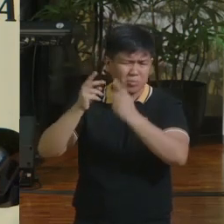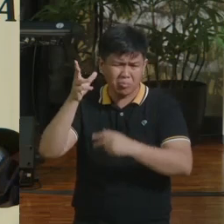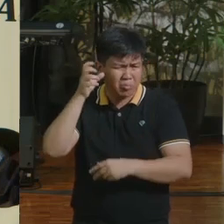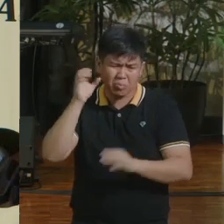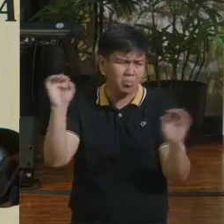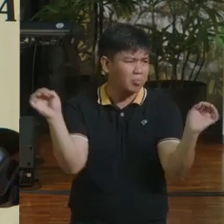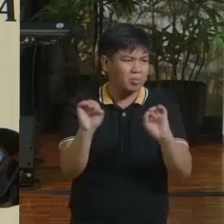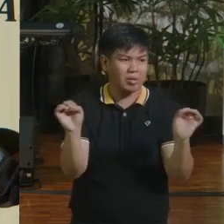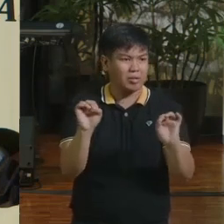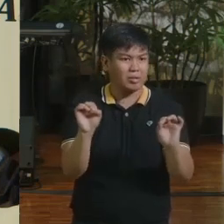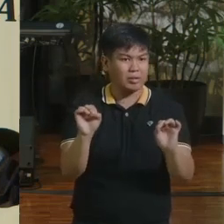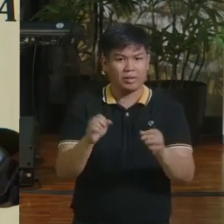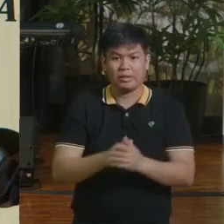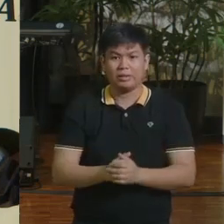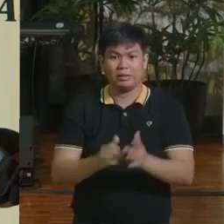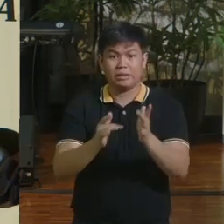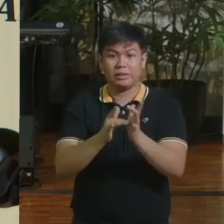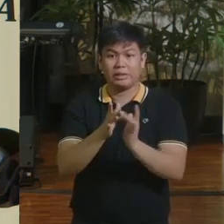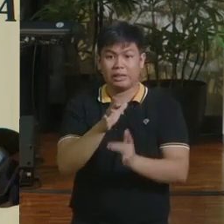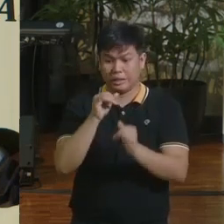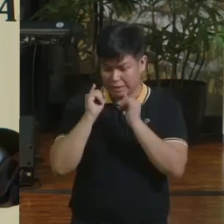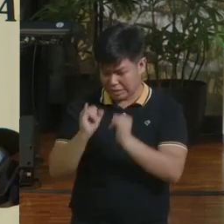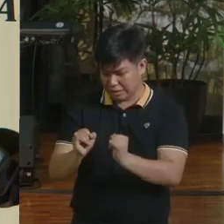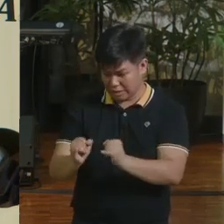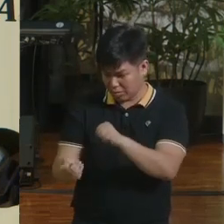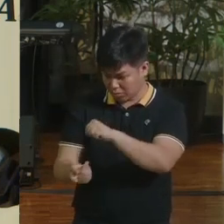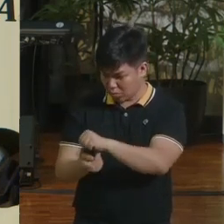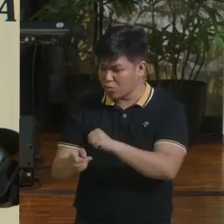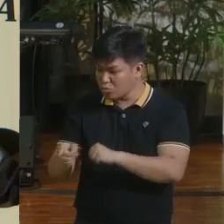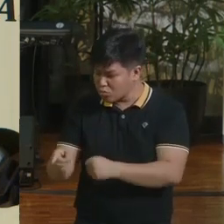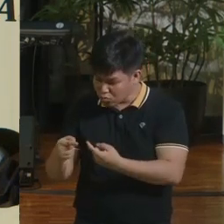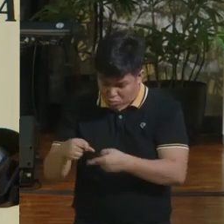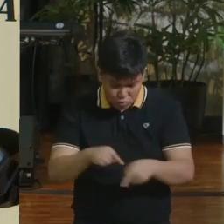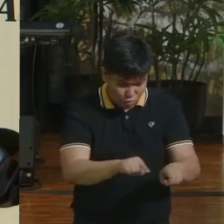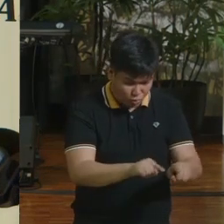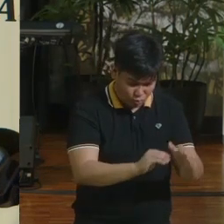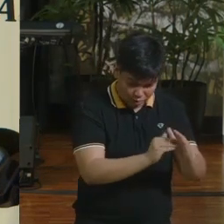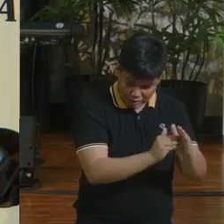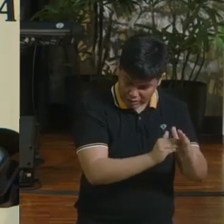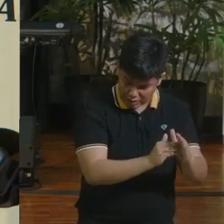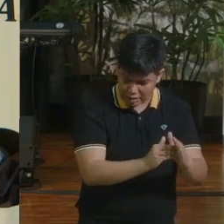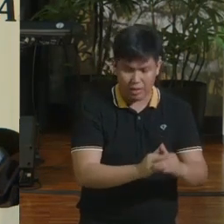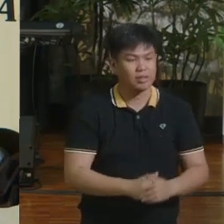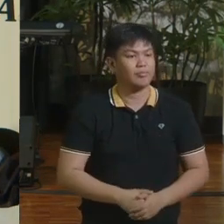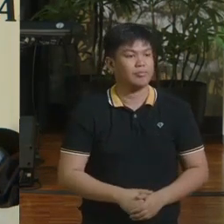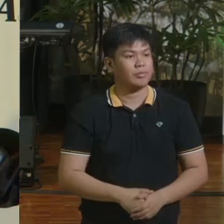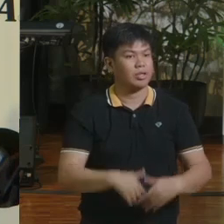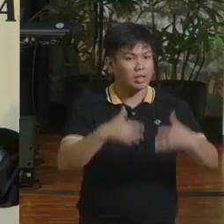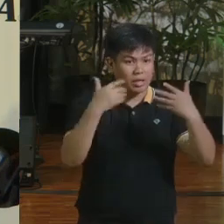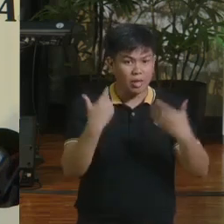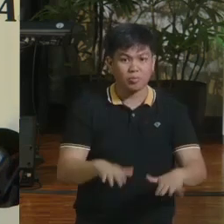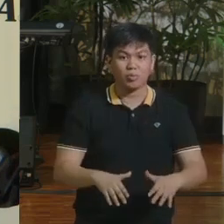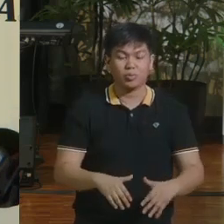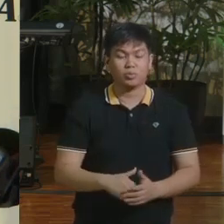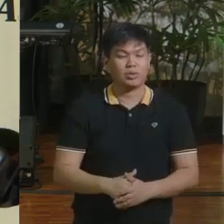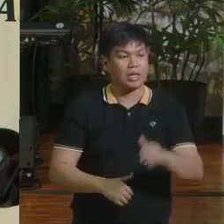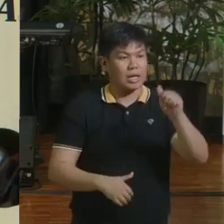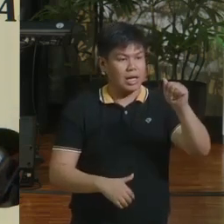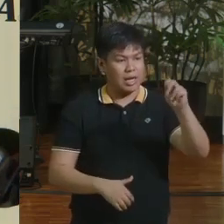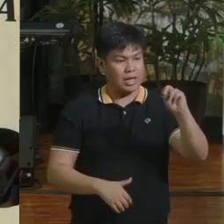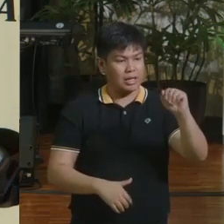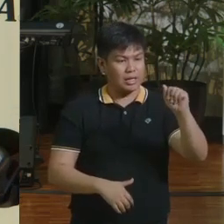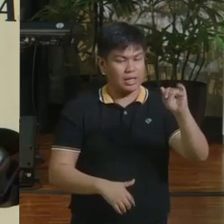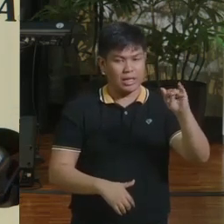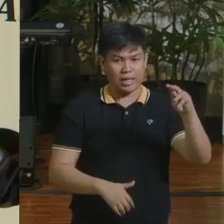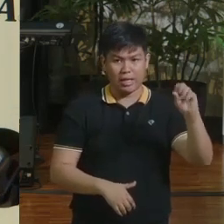and go into Damascus. At yun na nga ang kanyang ginawa. At doon tinanggap niya ang pagbabautismo na